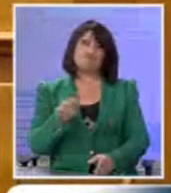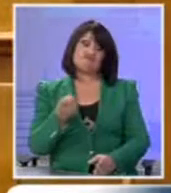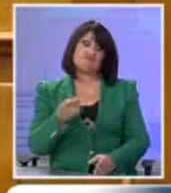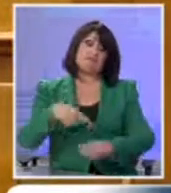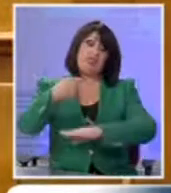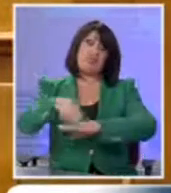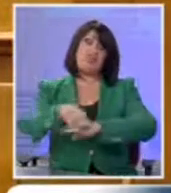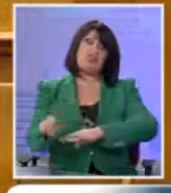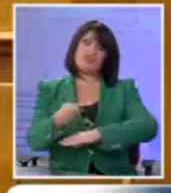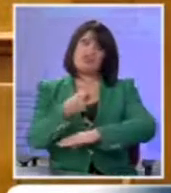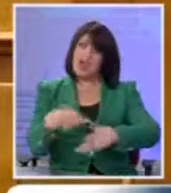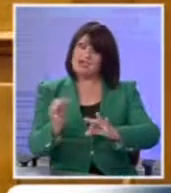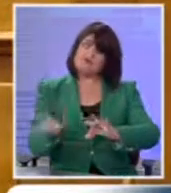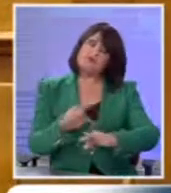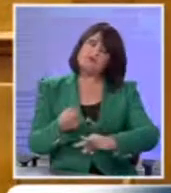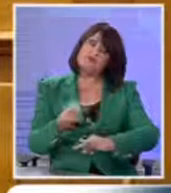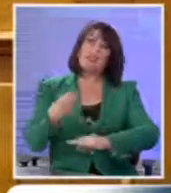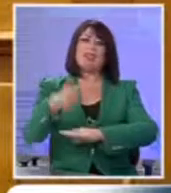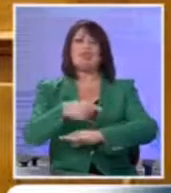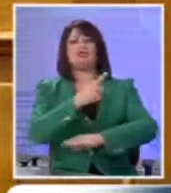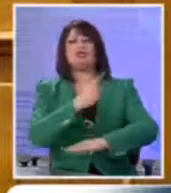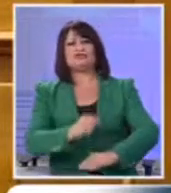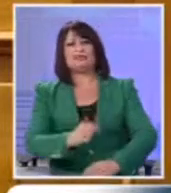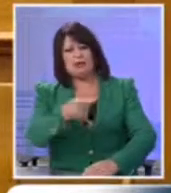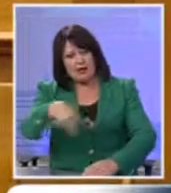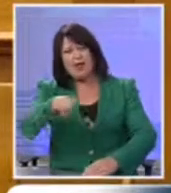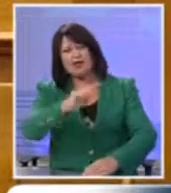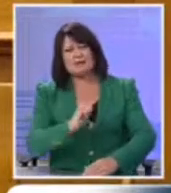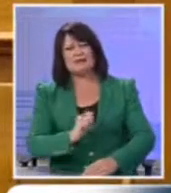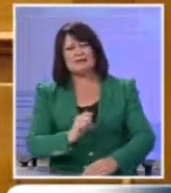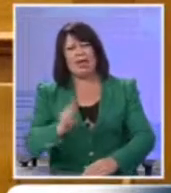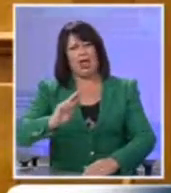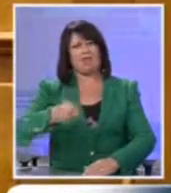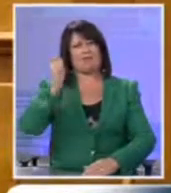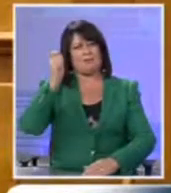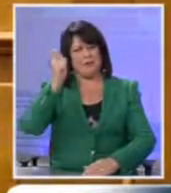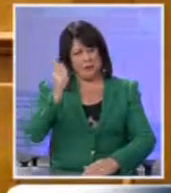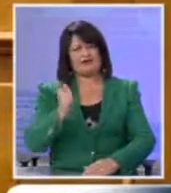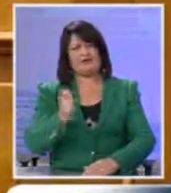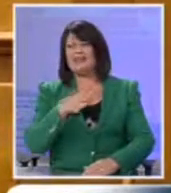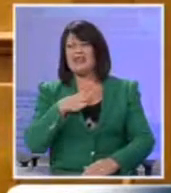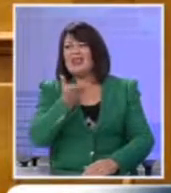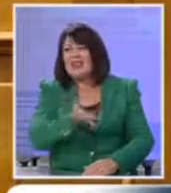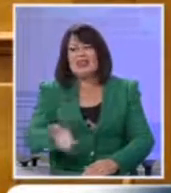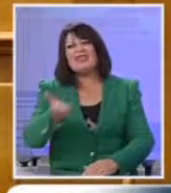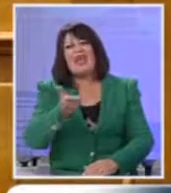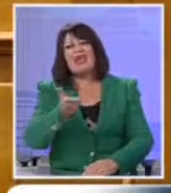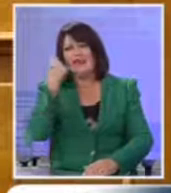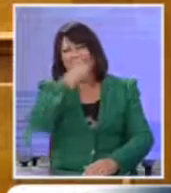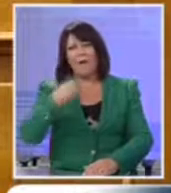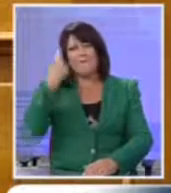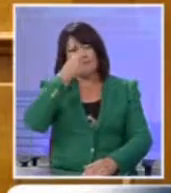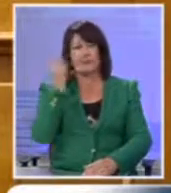όπως ήδη έχει ξεκινήσει. Είσαστε διατεθειμένοι κύριοι της αντιπολίτευσης να κάνετε την αυτοκριτική